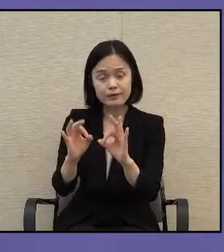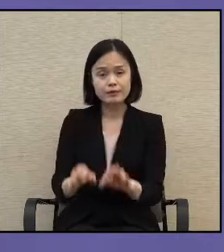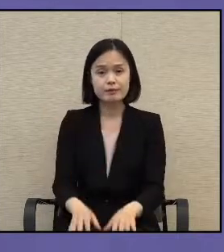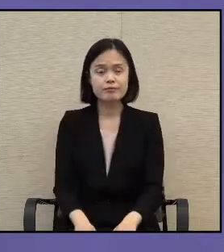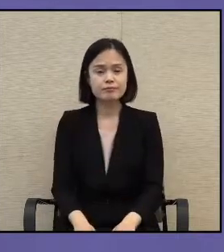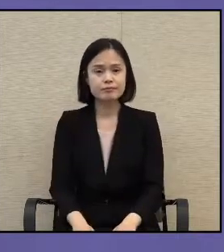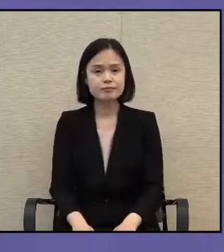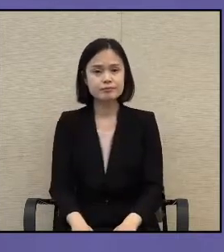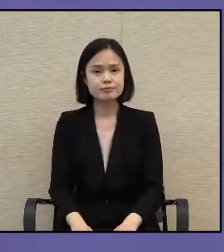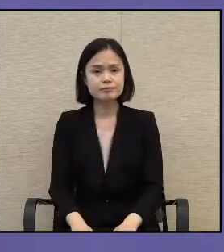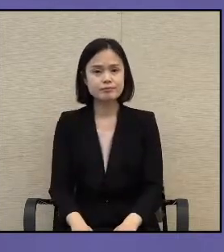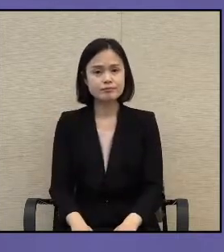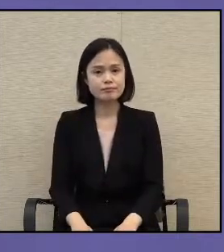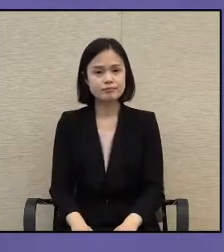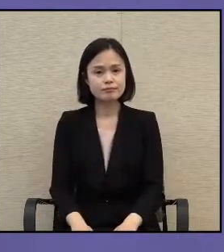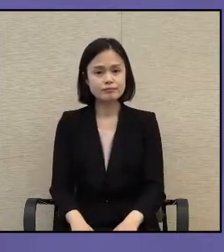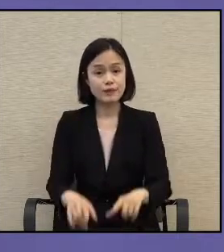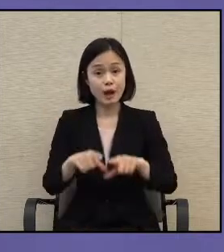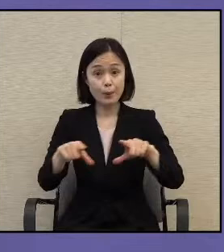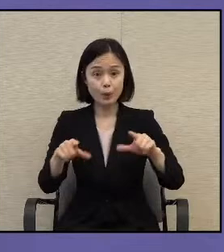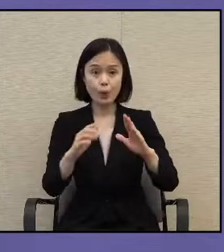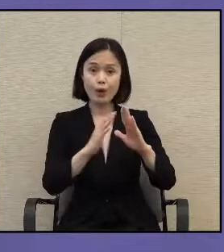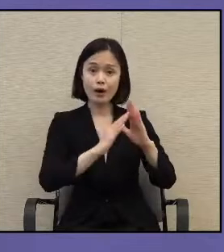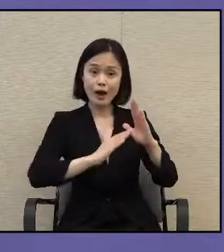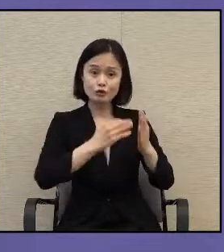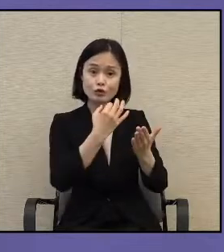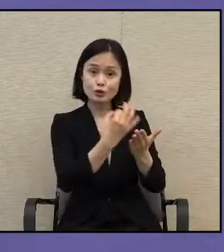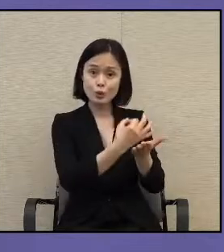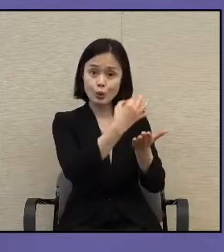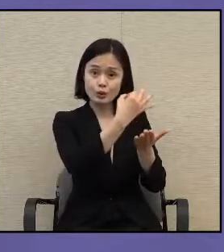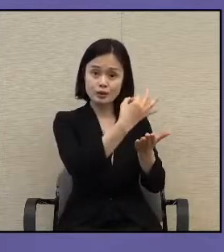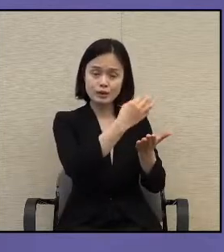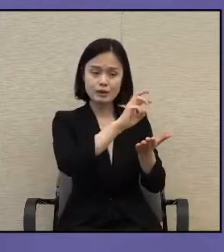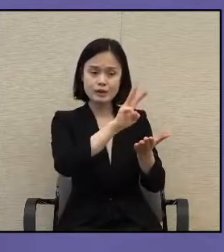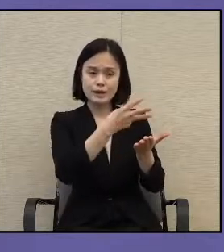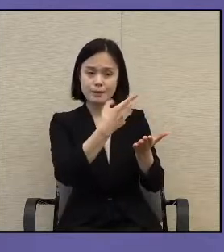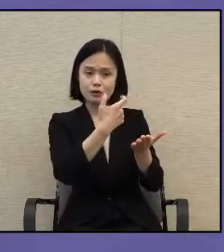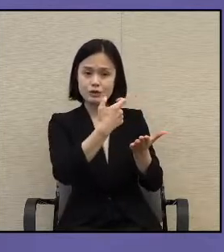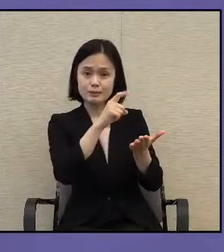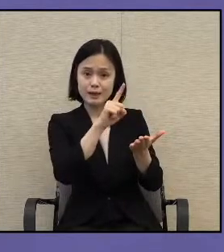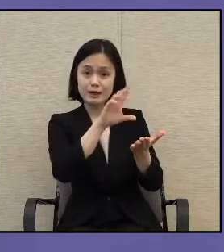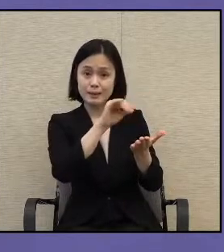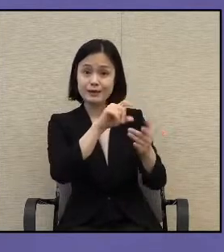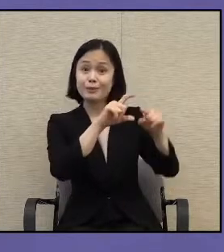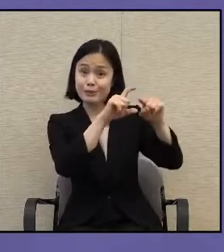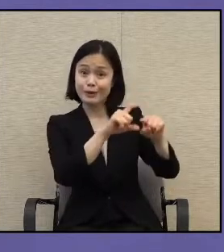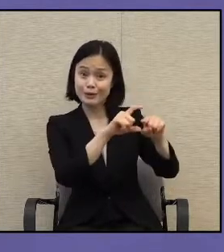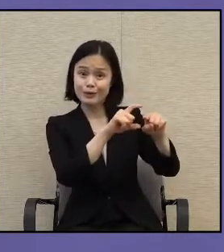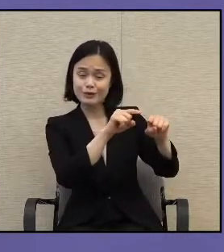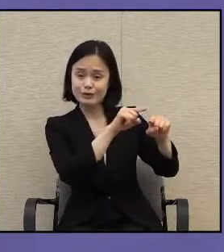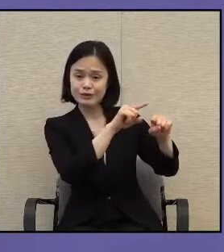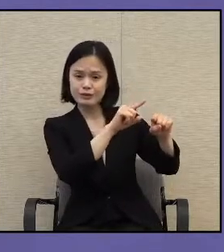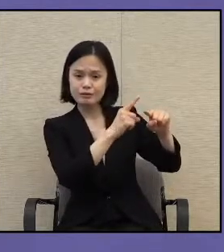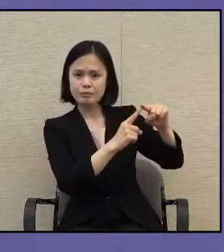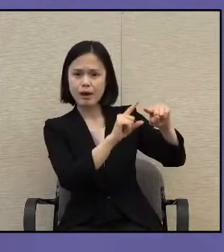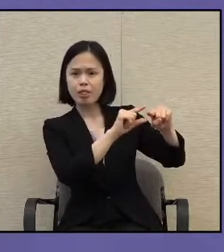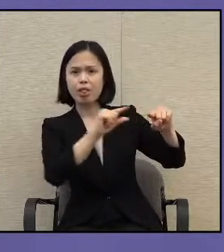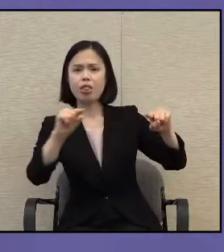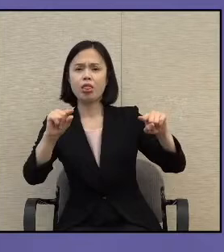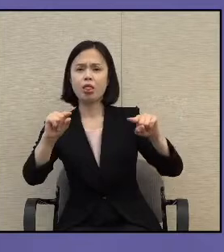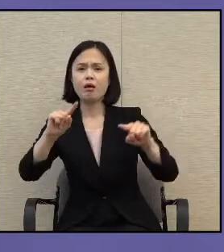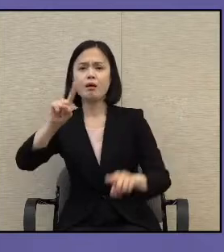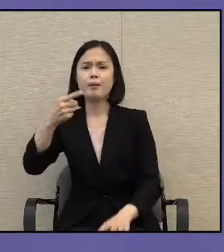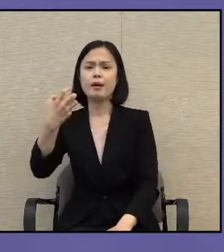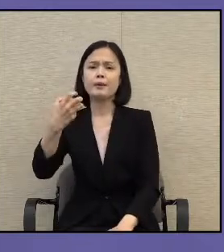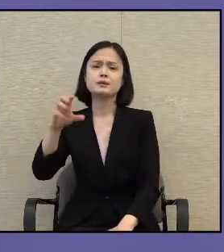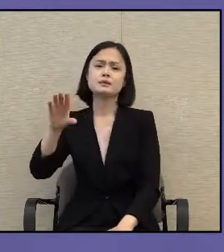보통의 인구 가구의 소득이 361만 원 정도인데 한 180만 원 정도로 한 절반 정도이구나라고 하는